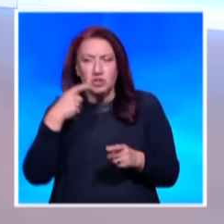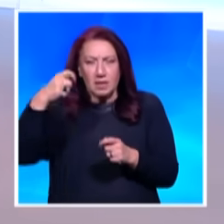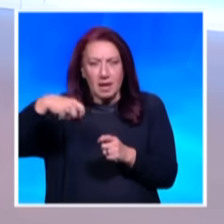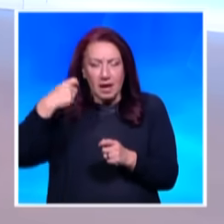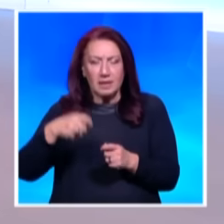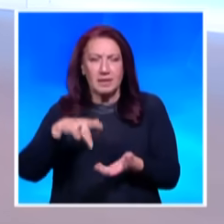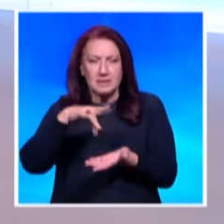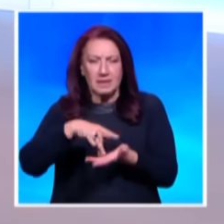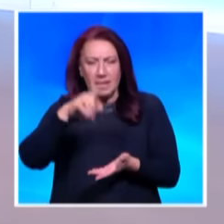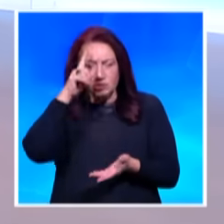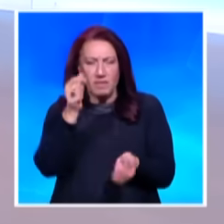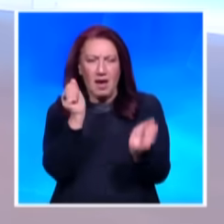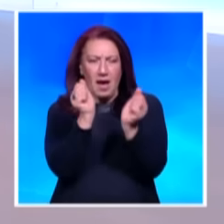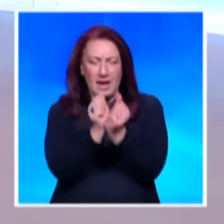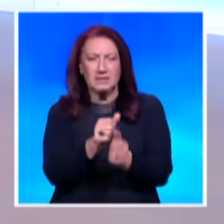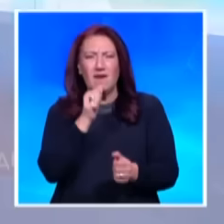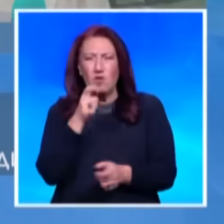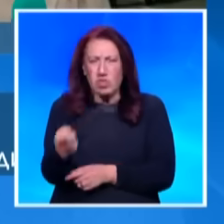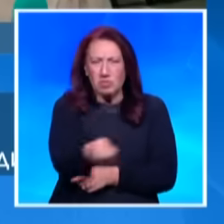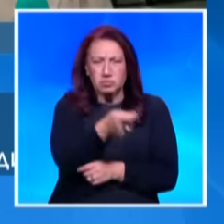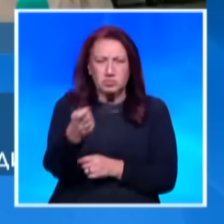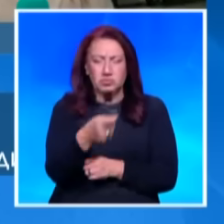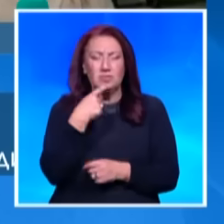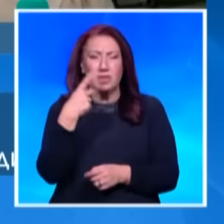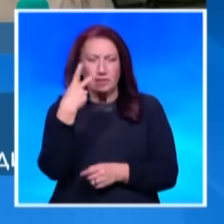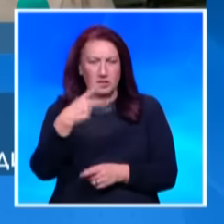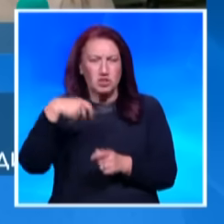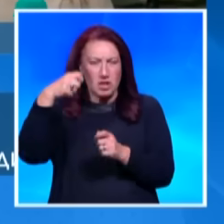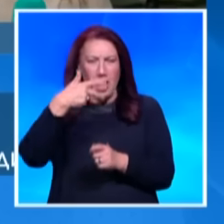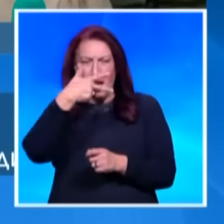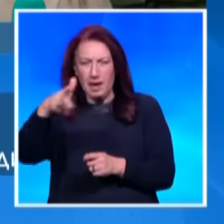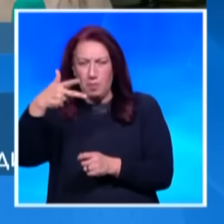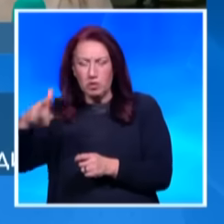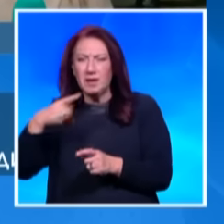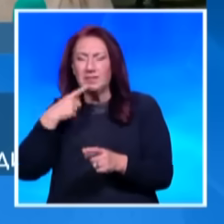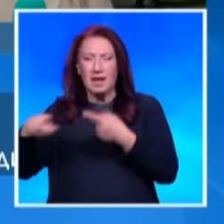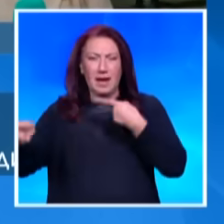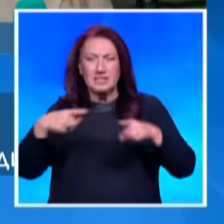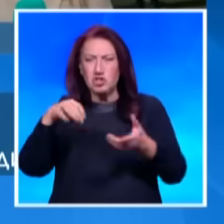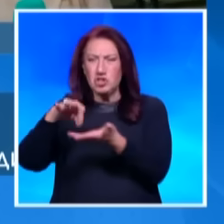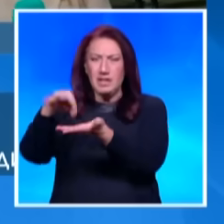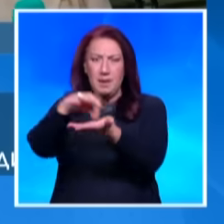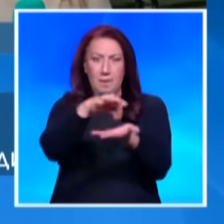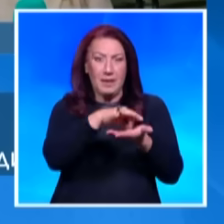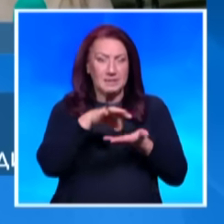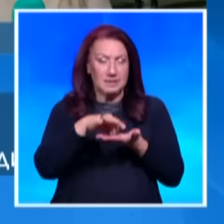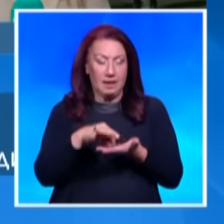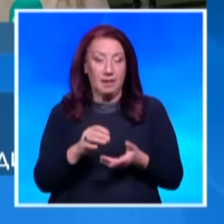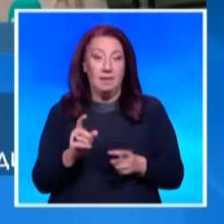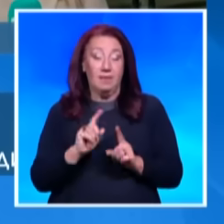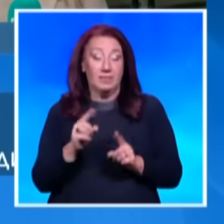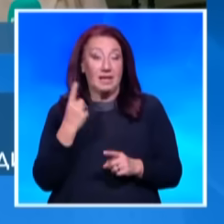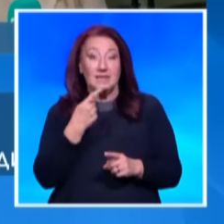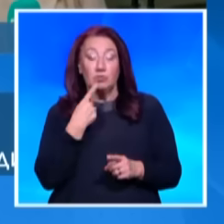водни уръди, ескалация на напрежението. Камерите и репортерите на BTV ви показват различни гледни точки към събитието, което следят не само